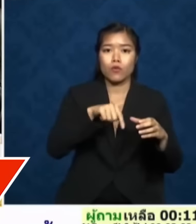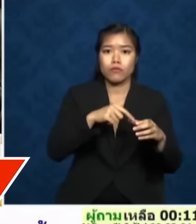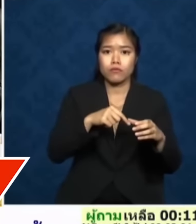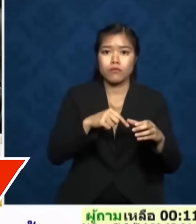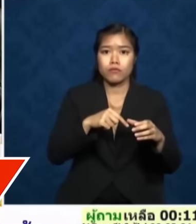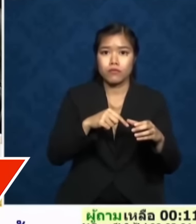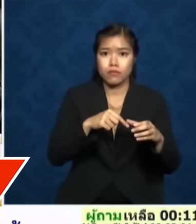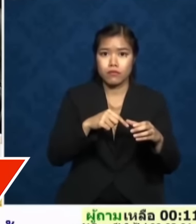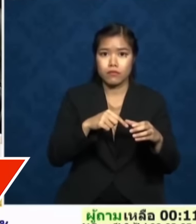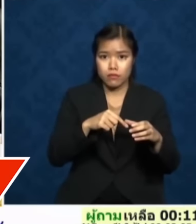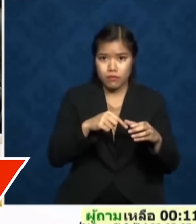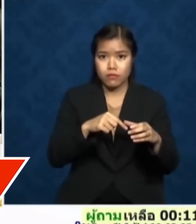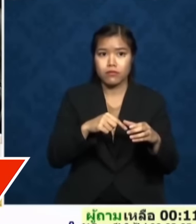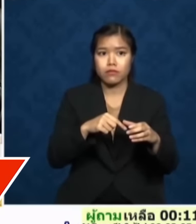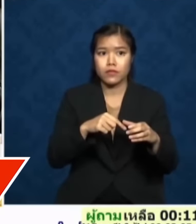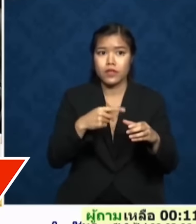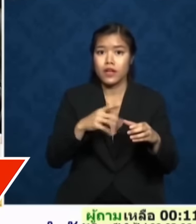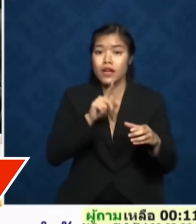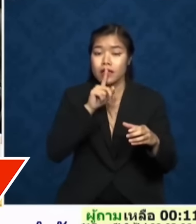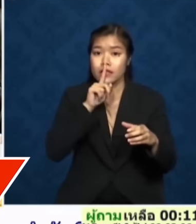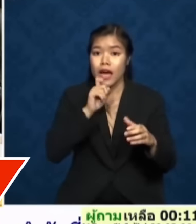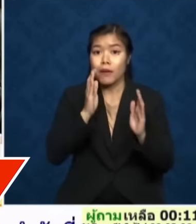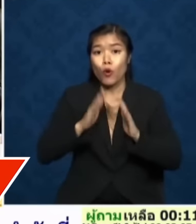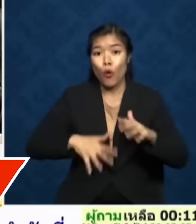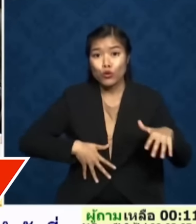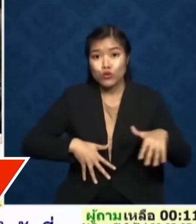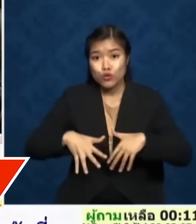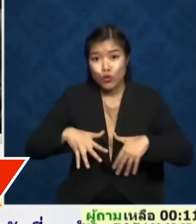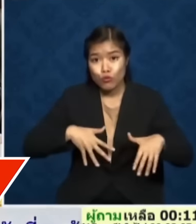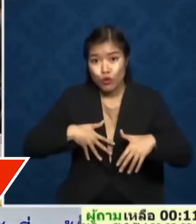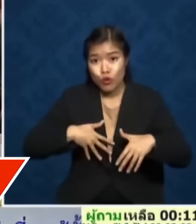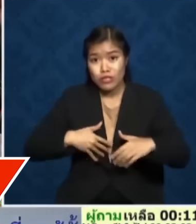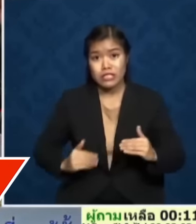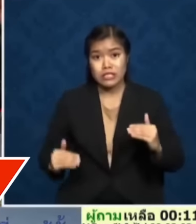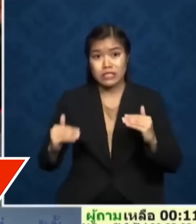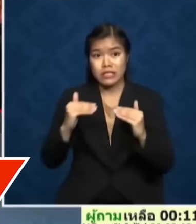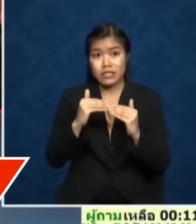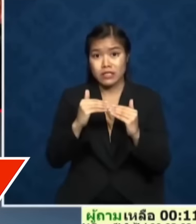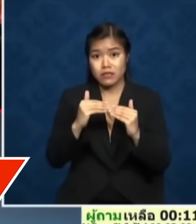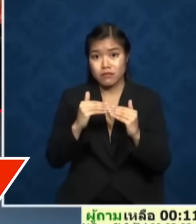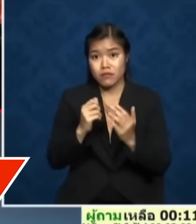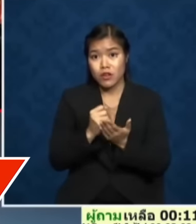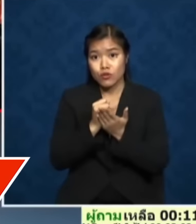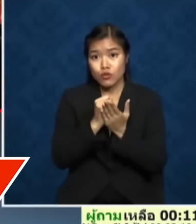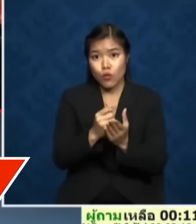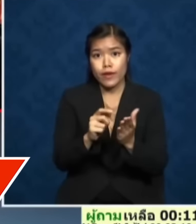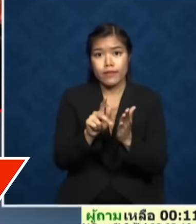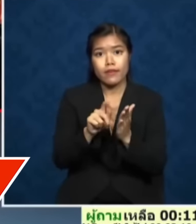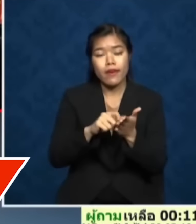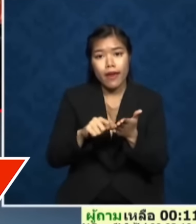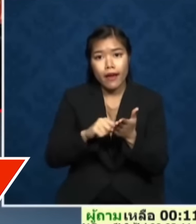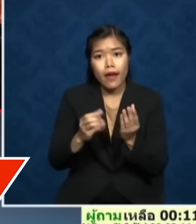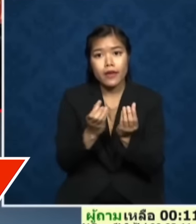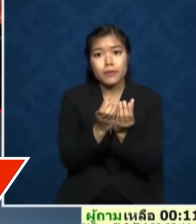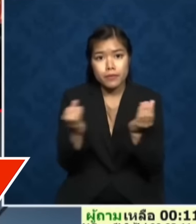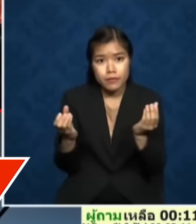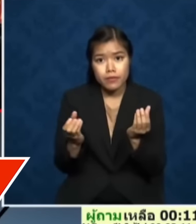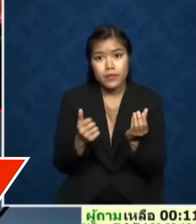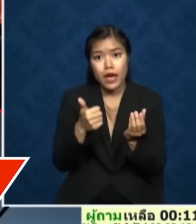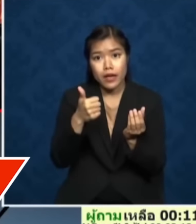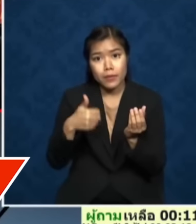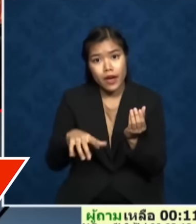างนั้นหรือครับตกลงประชาชนไม่มีสิทธิ์ใช่ไหมครับประเด็นที่สอง